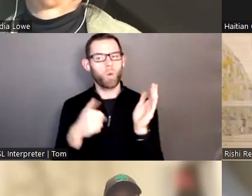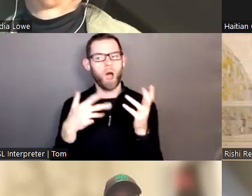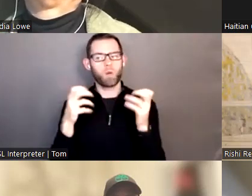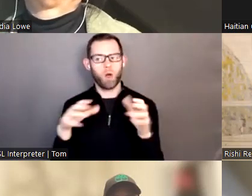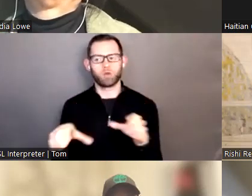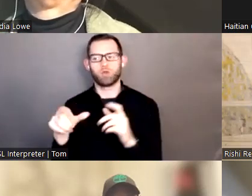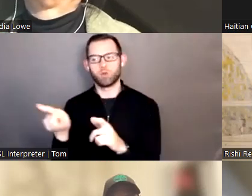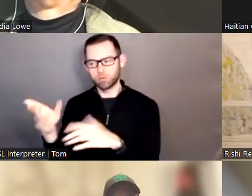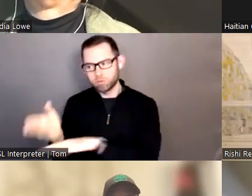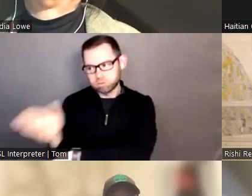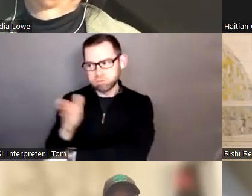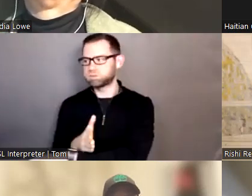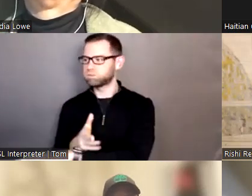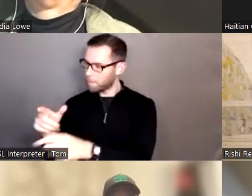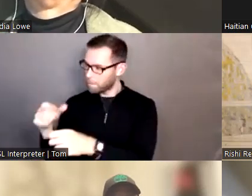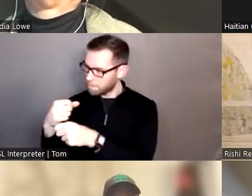c'est faire en sorte que